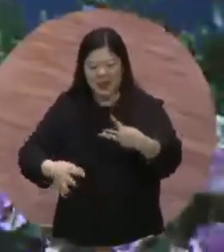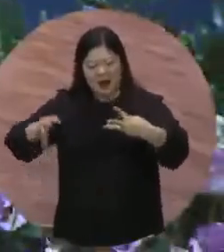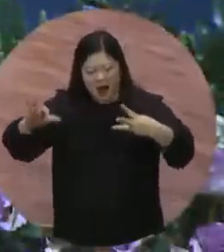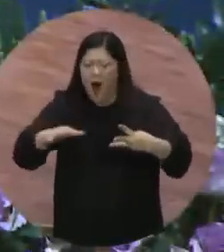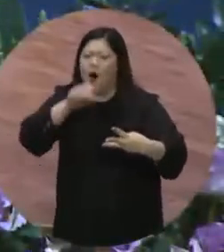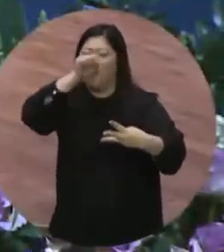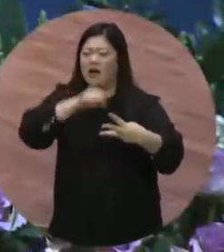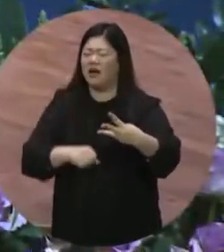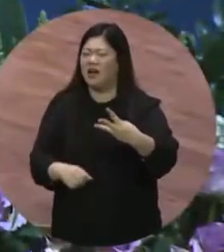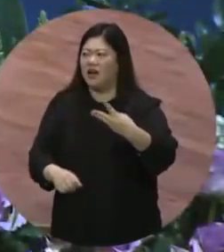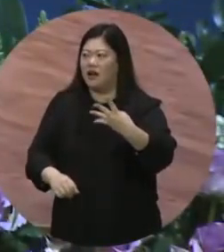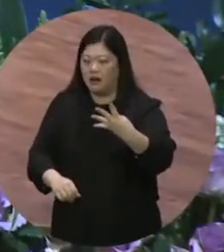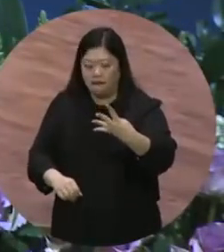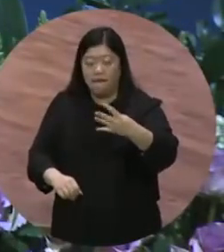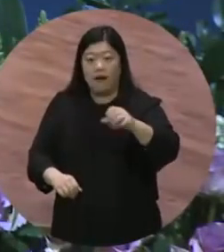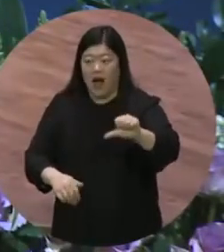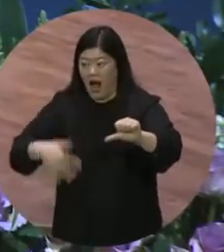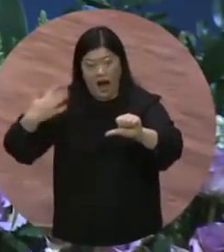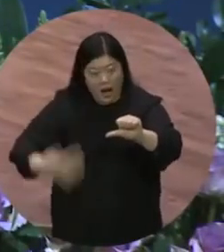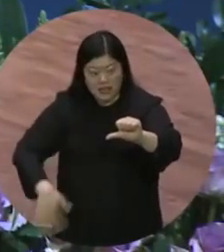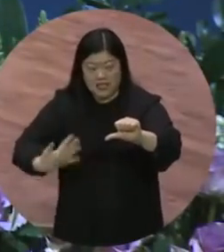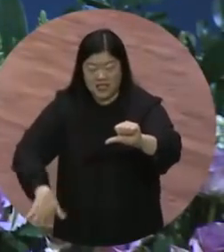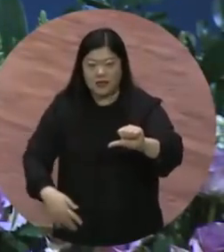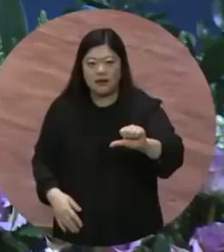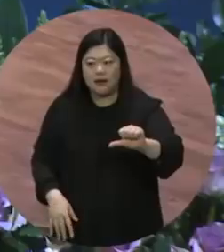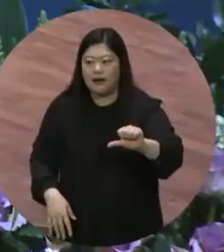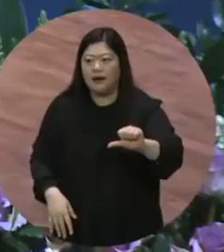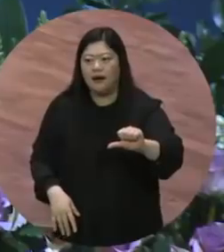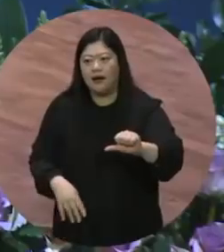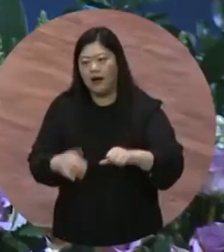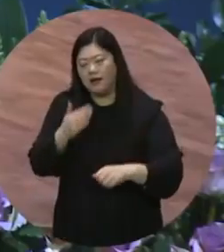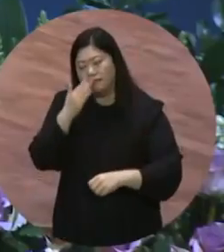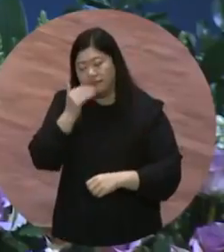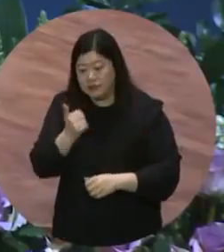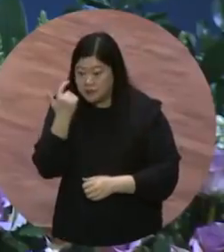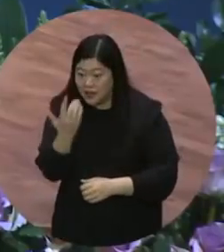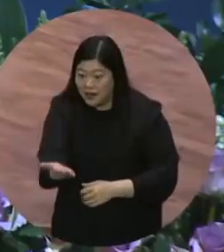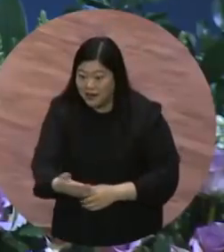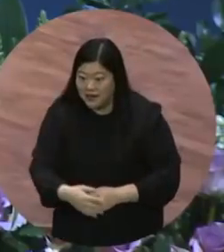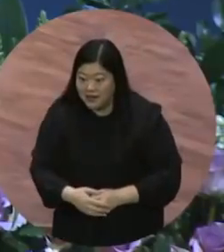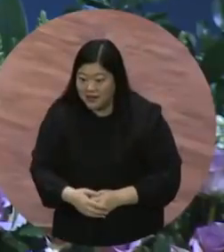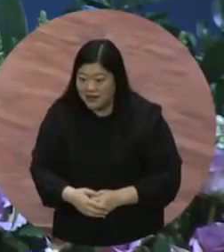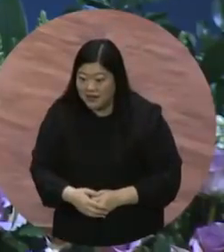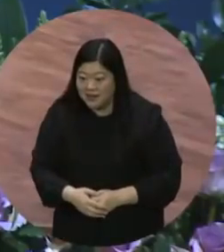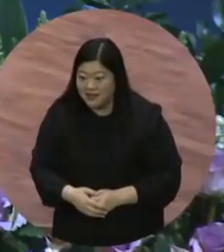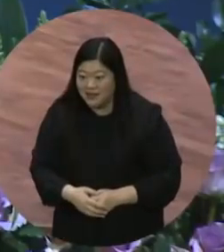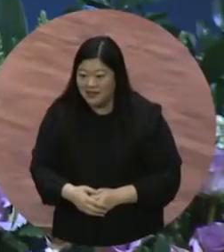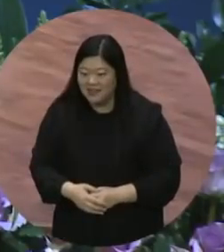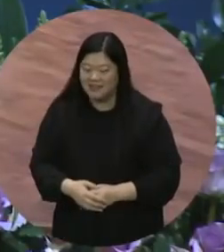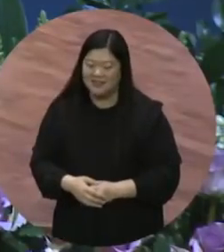하겠습니다. 제가 저번 주에 강서 이대교구 세미나를 했습니다.